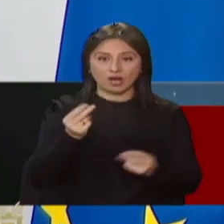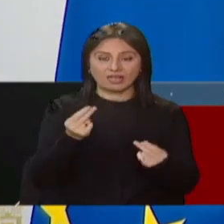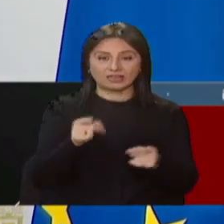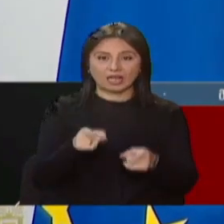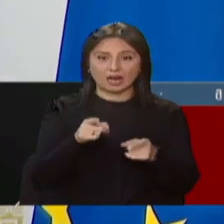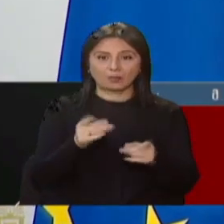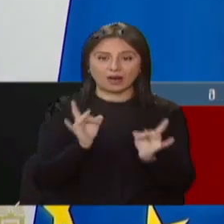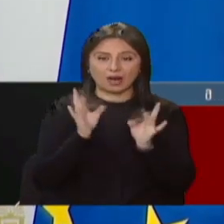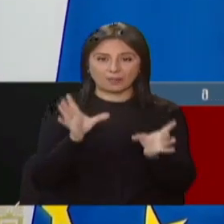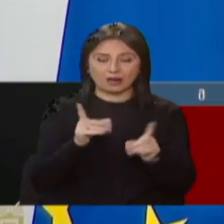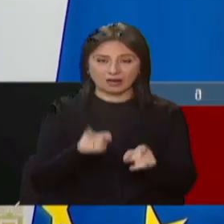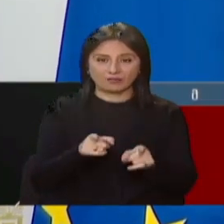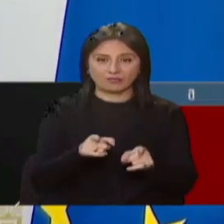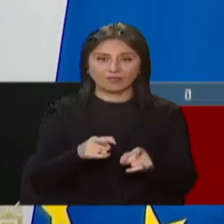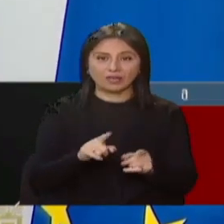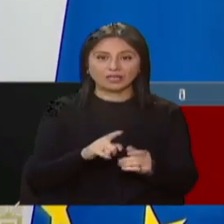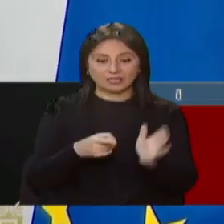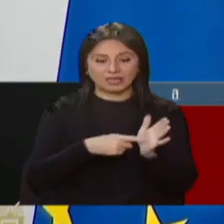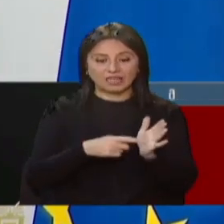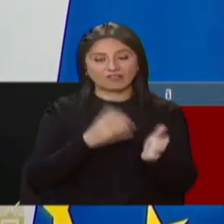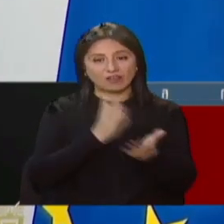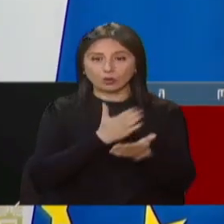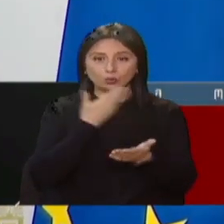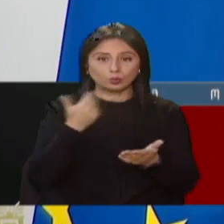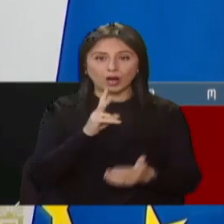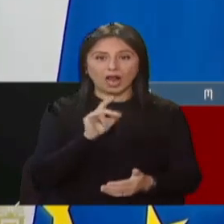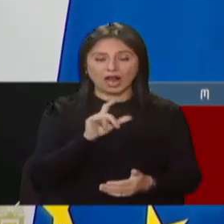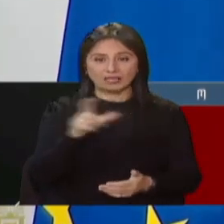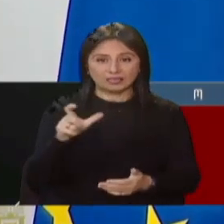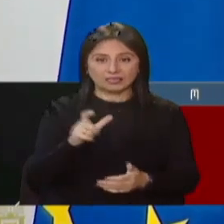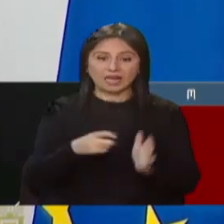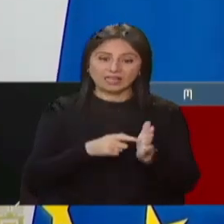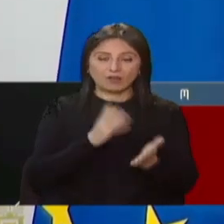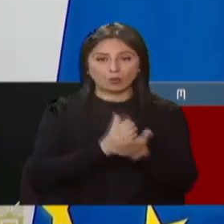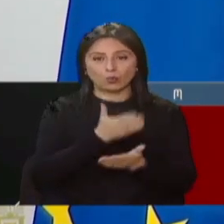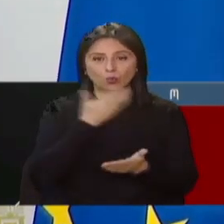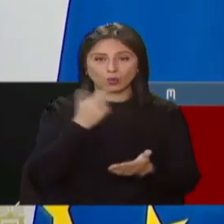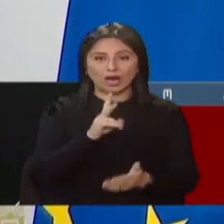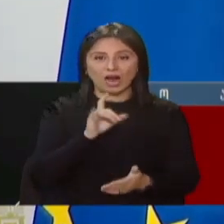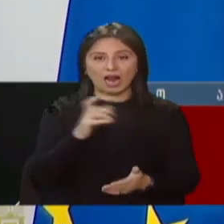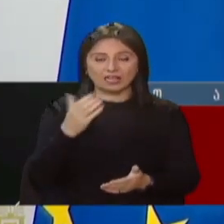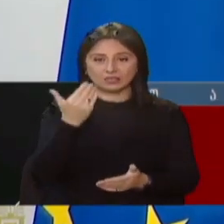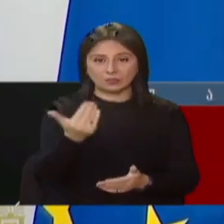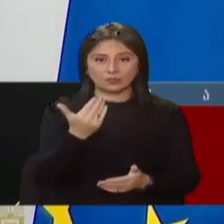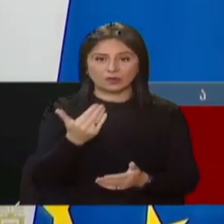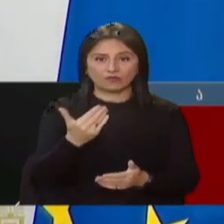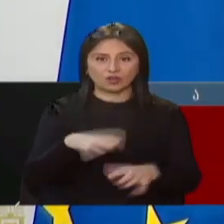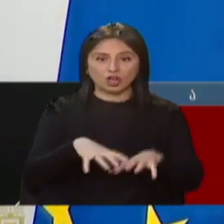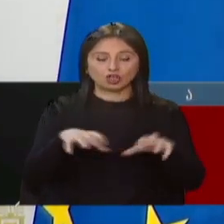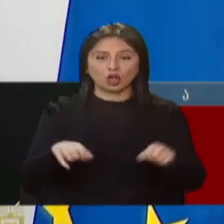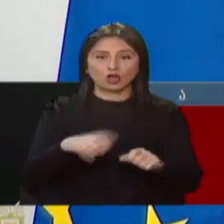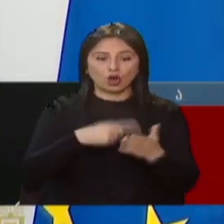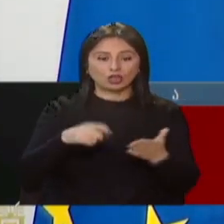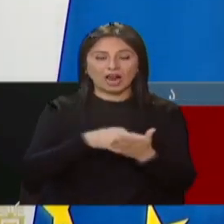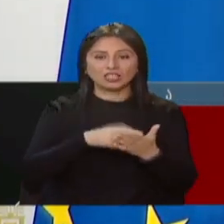tanxebis caplangua de dacit xulic autuarac achi caladze de dacit xulic autuarac achi caladis. Totalizatoris